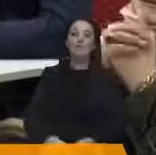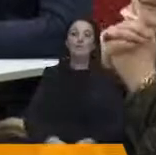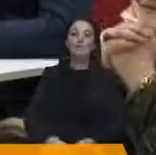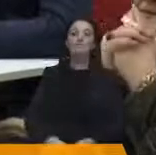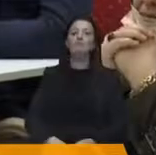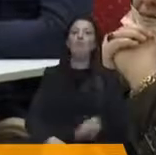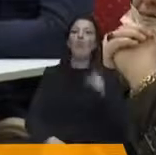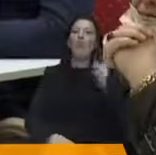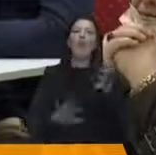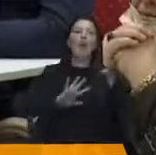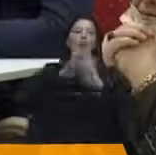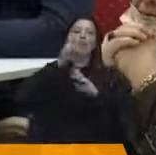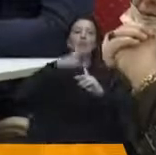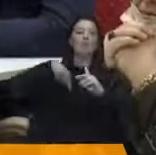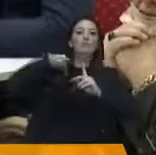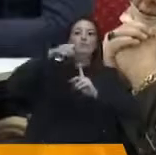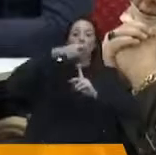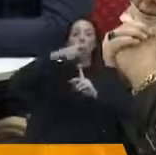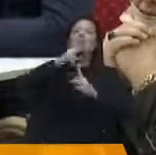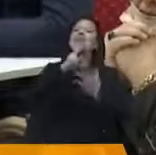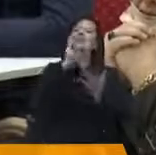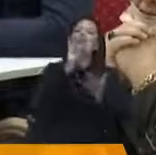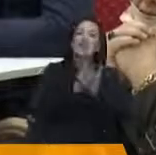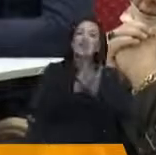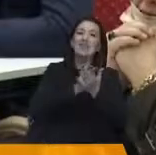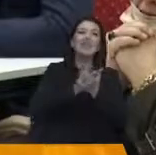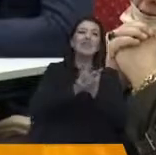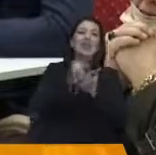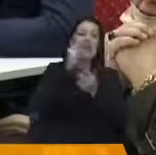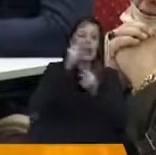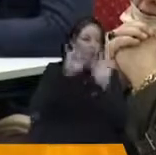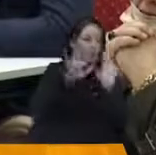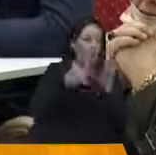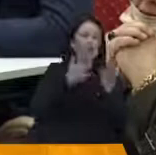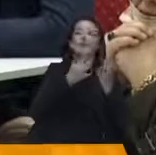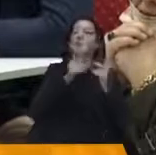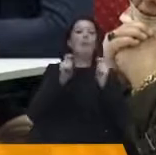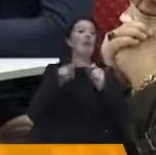Zaten çayıra kesinlikle dokunulmayacak.